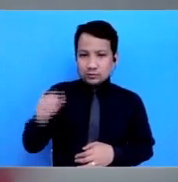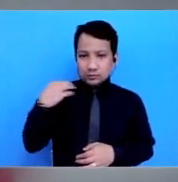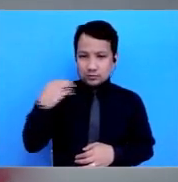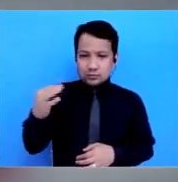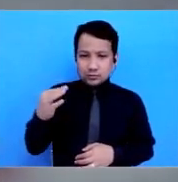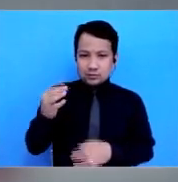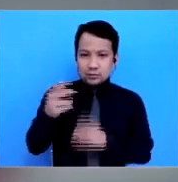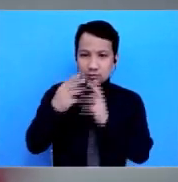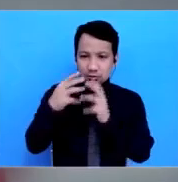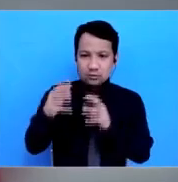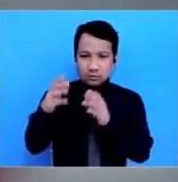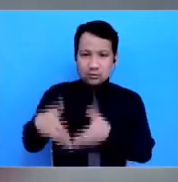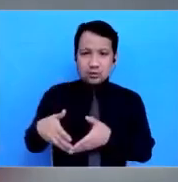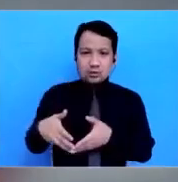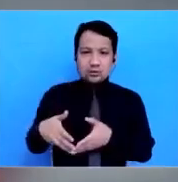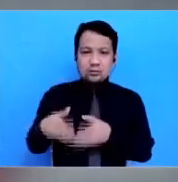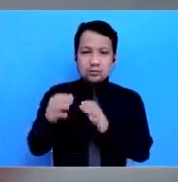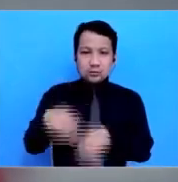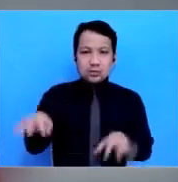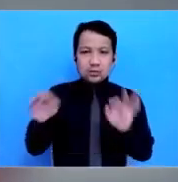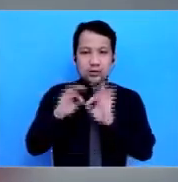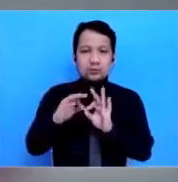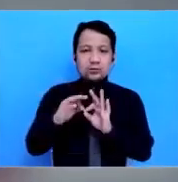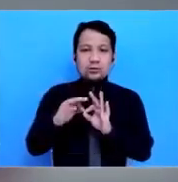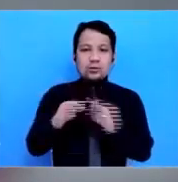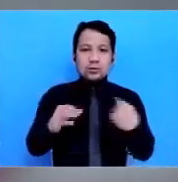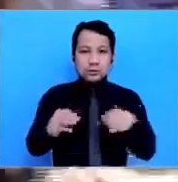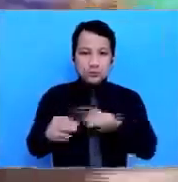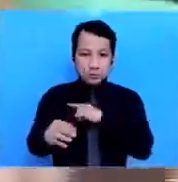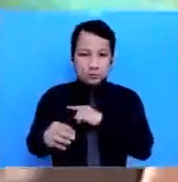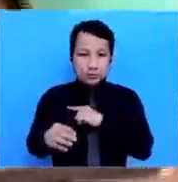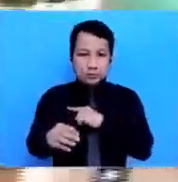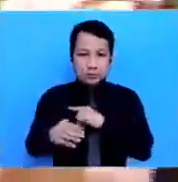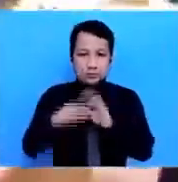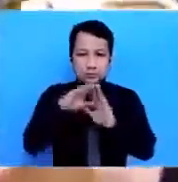ay talagang napakahalaga po niyan sa lahat ng partido.